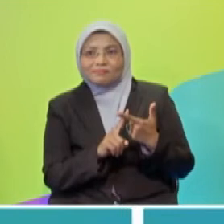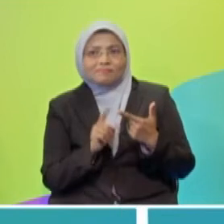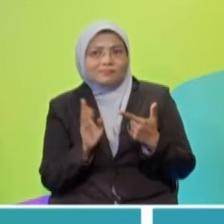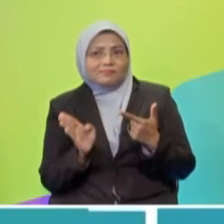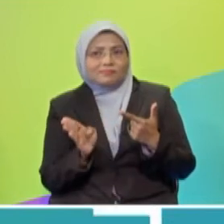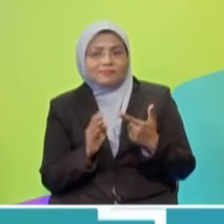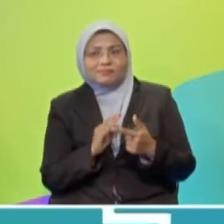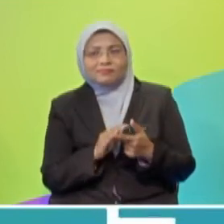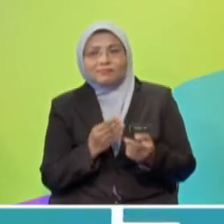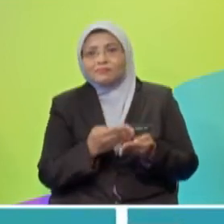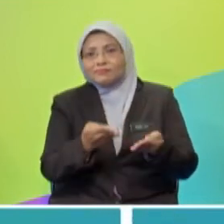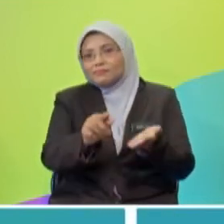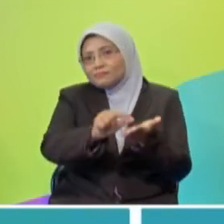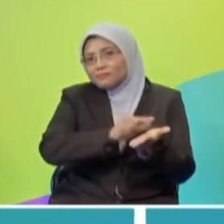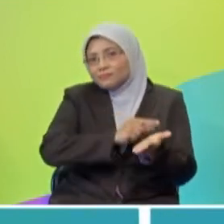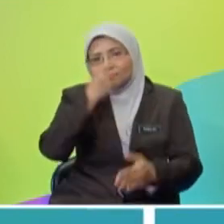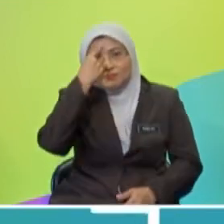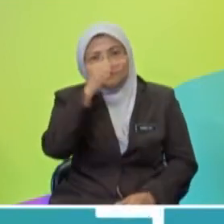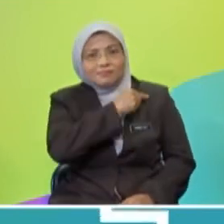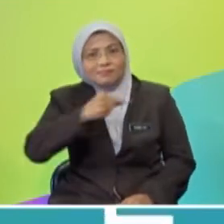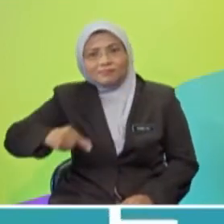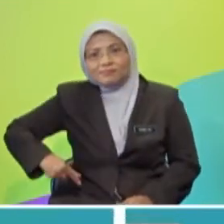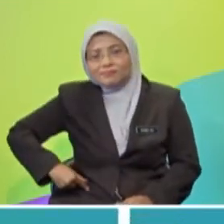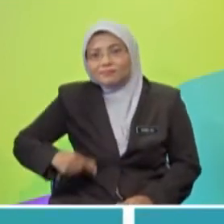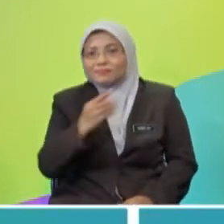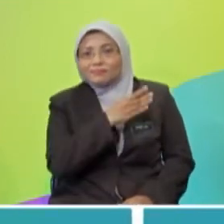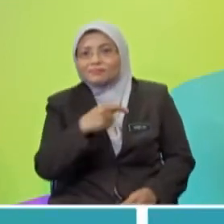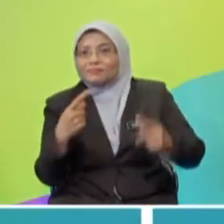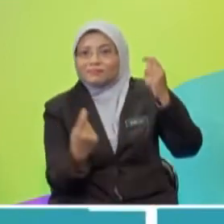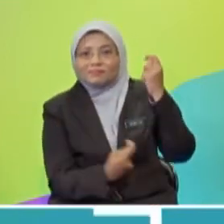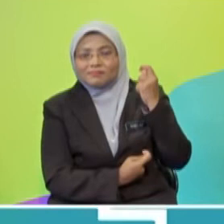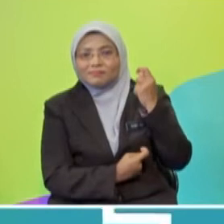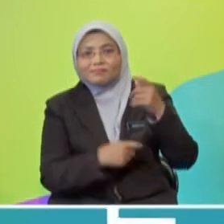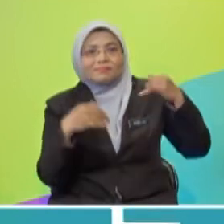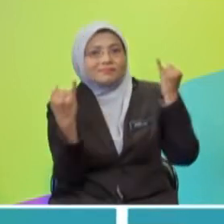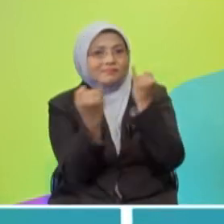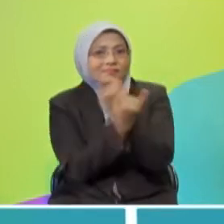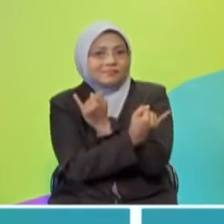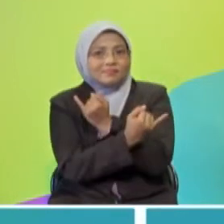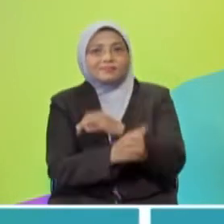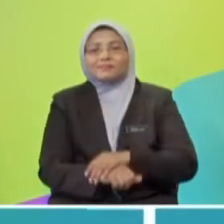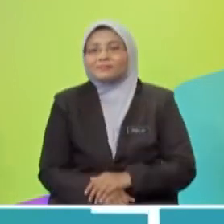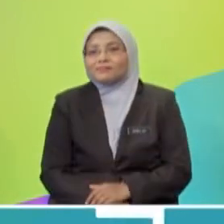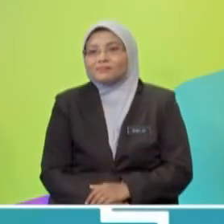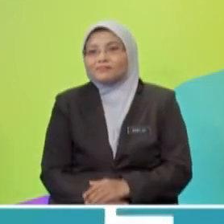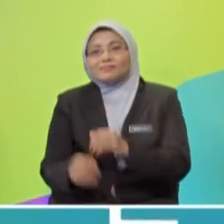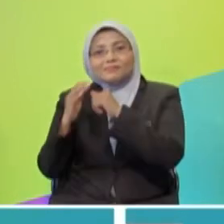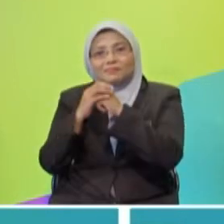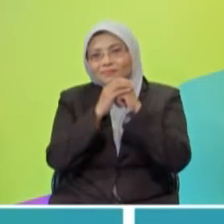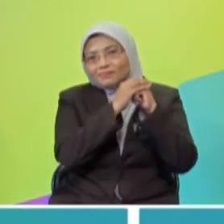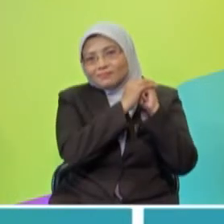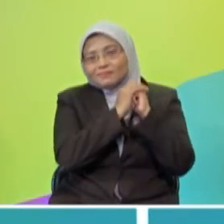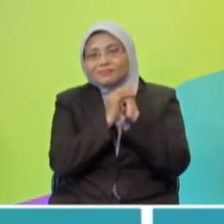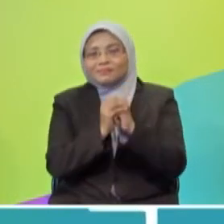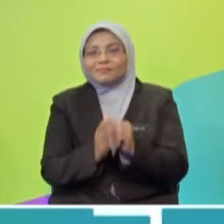memberi ganti kepada gabenor dan tentara yang berjuang yang sangat bagus Mari saya memberi janji kemerdekaan penuh